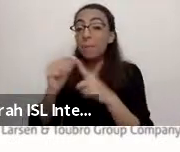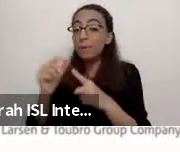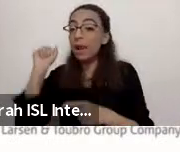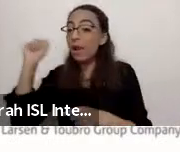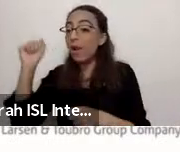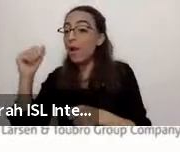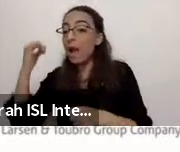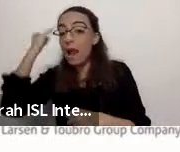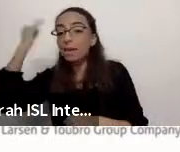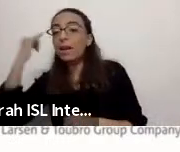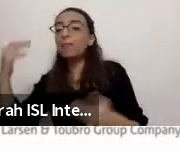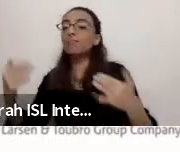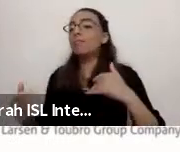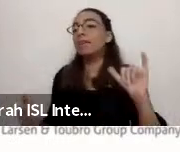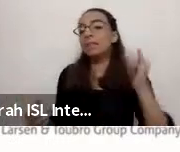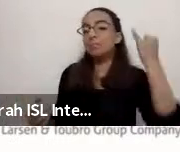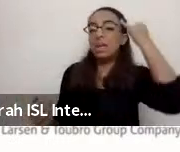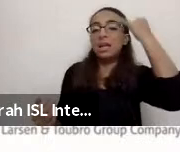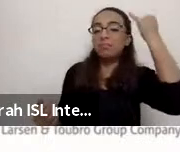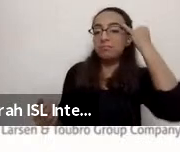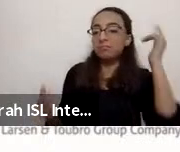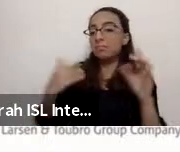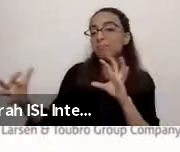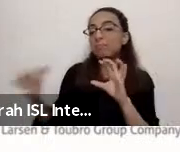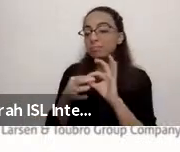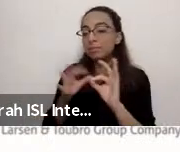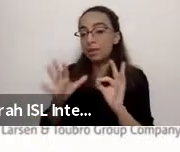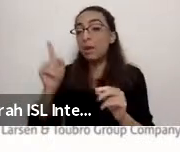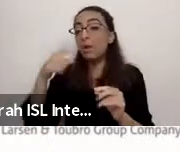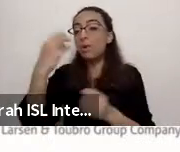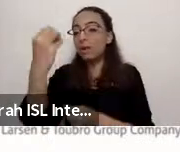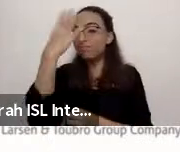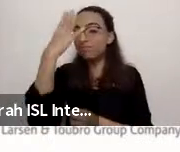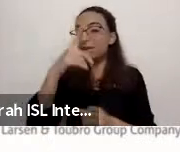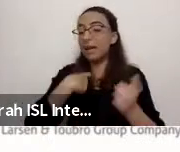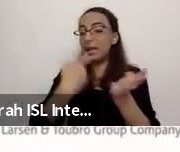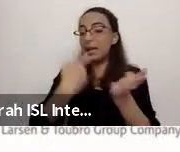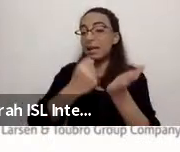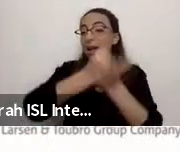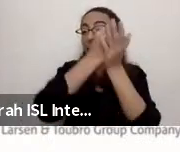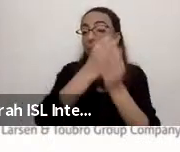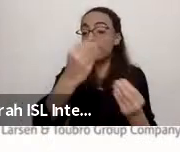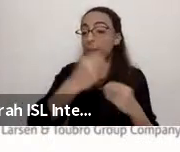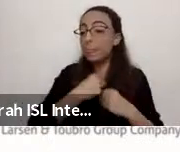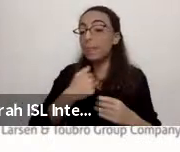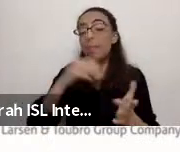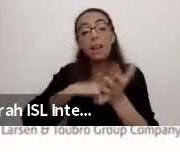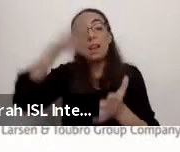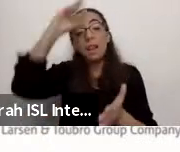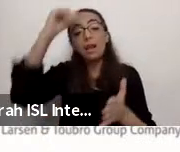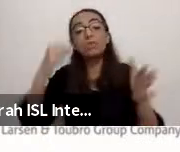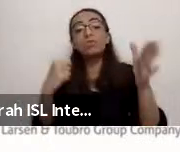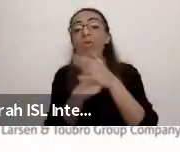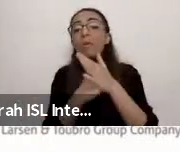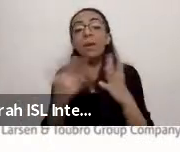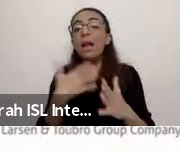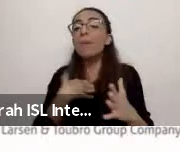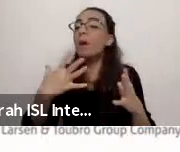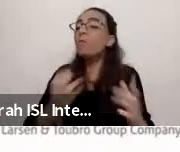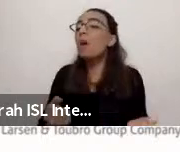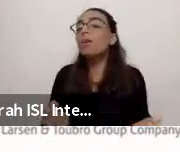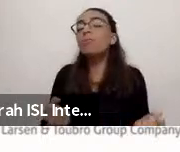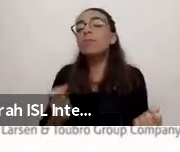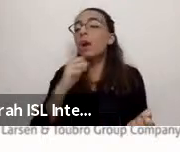है। एसिड अटैक सर्वाइवर्स के रिहेबिलिटेशन पर काम करते हुए जो सबसे बड़ी लर्निंग हमारे पास है वो ये है कि